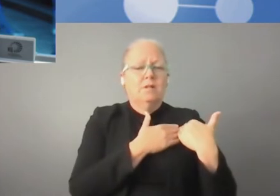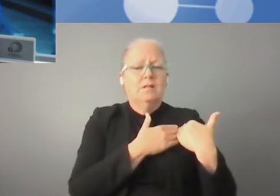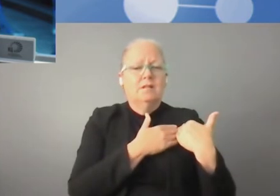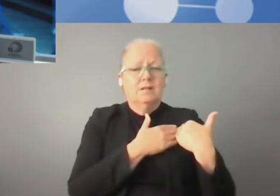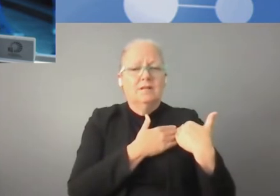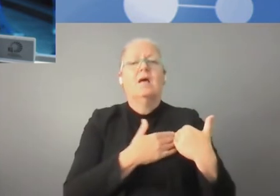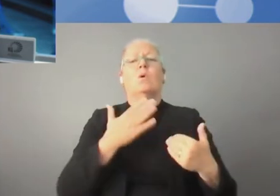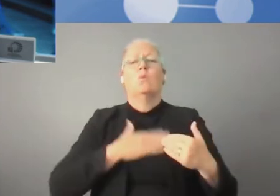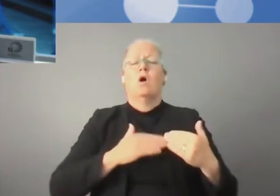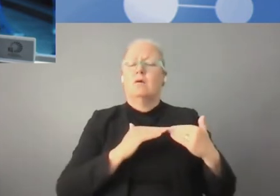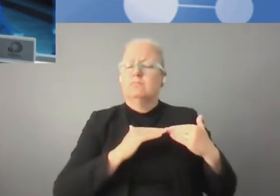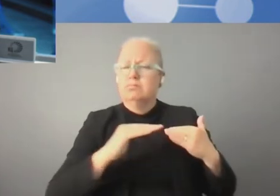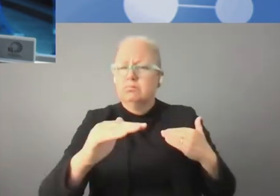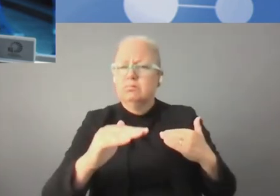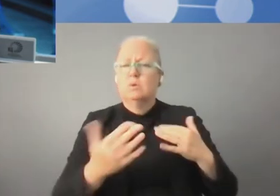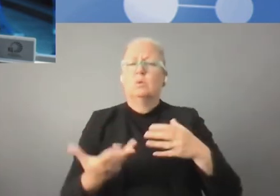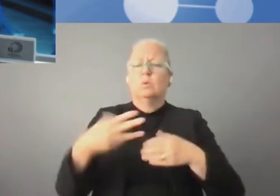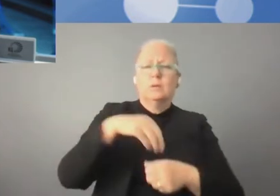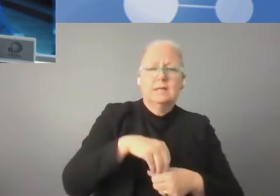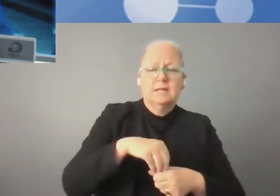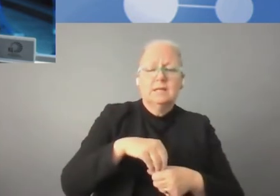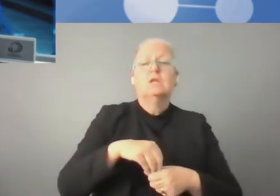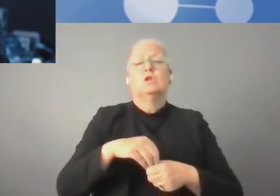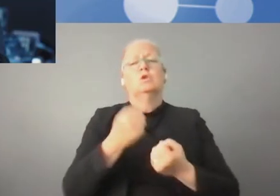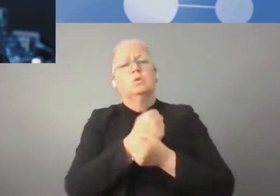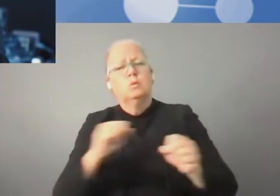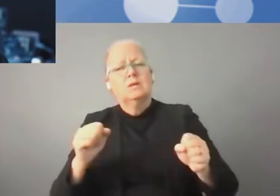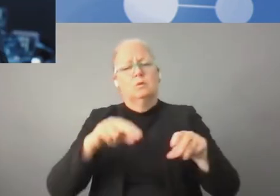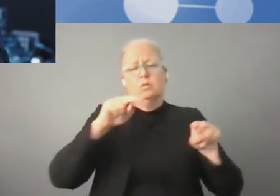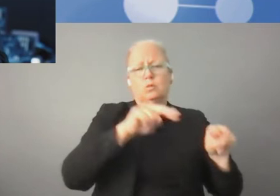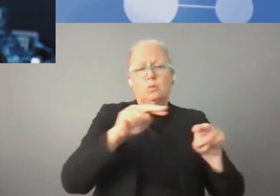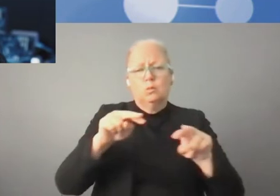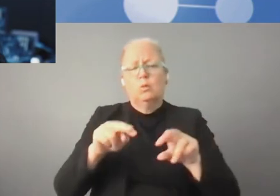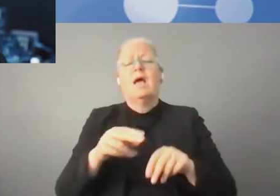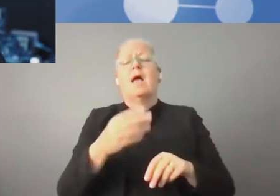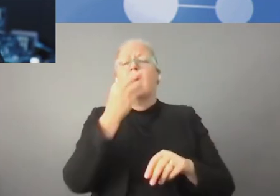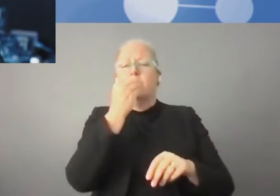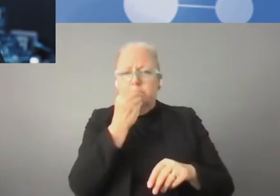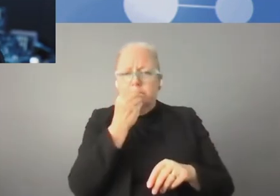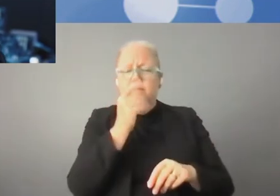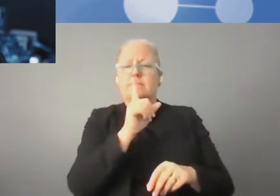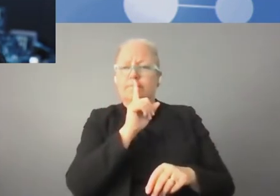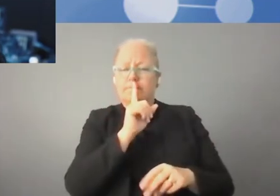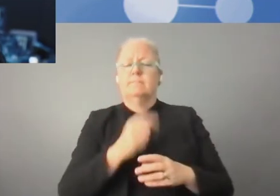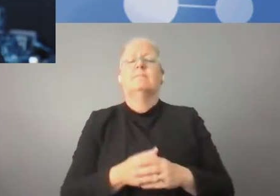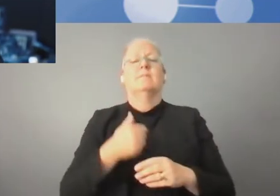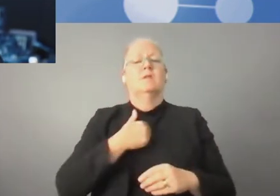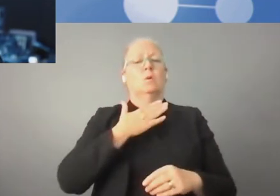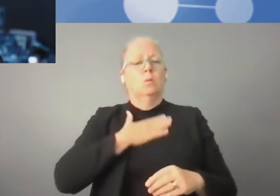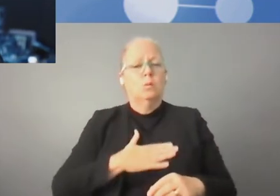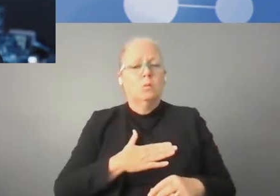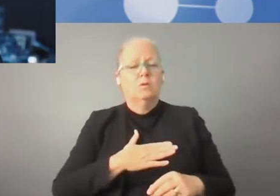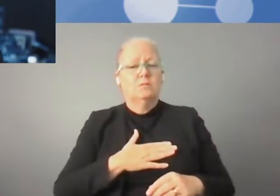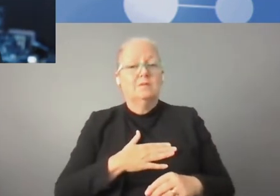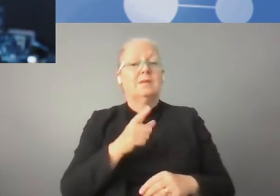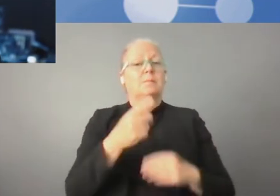的法律，这个法律有很多公司和大学支持。在这些规定，